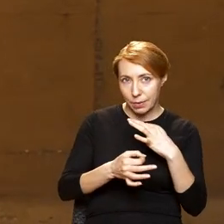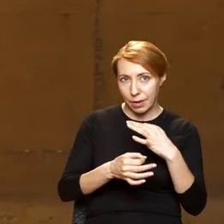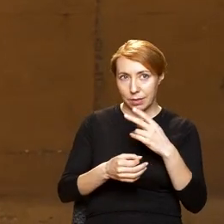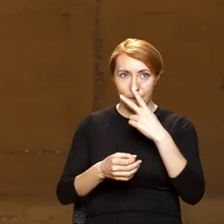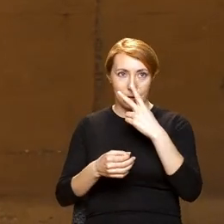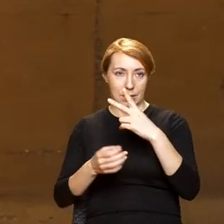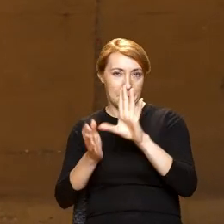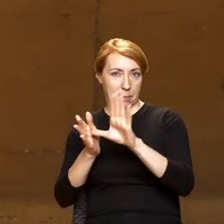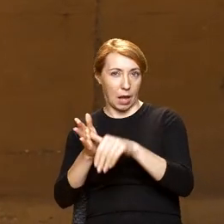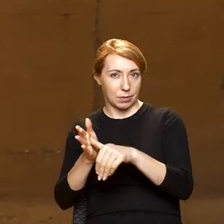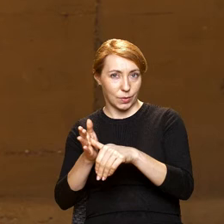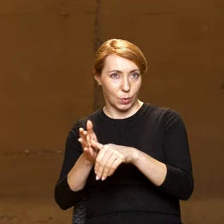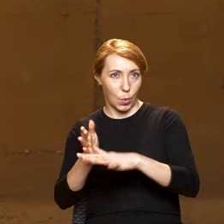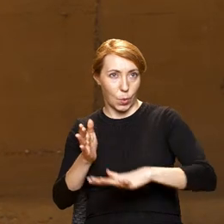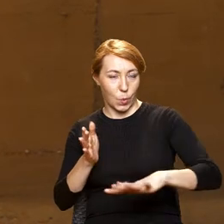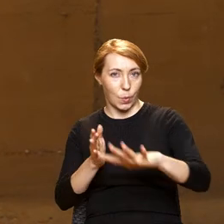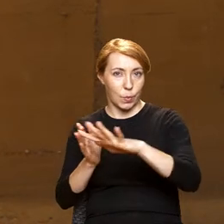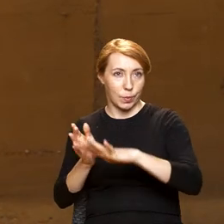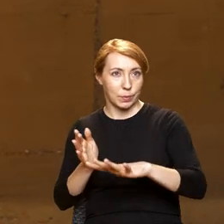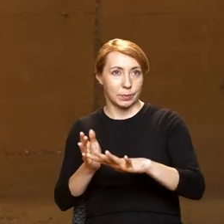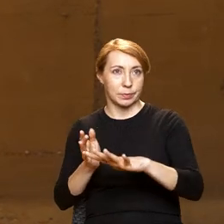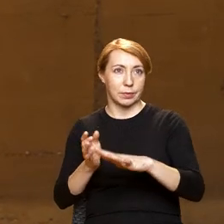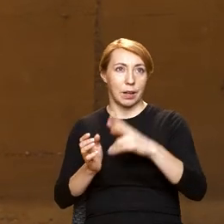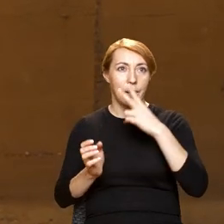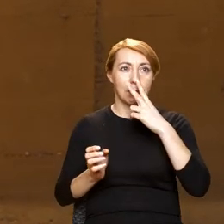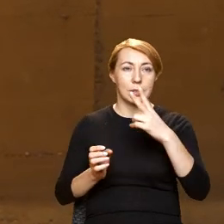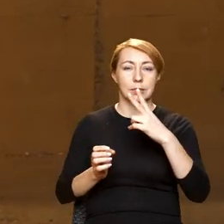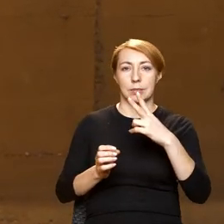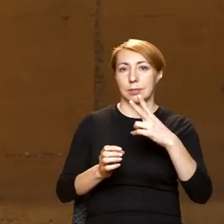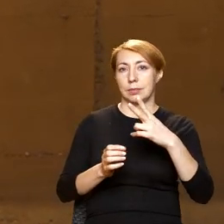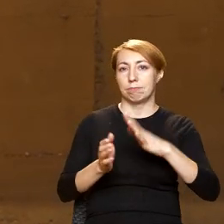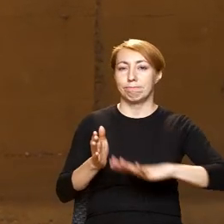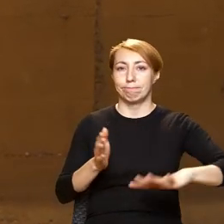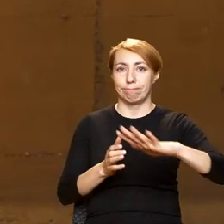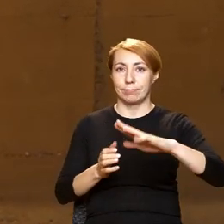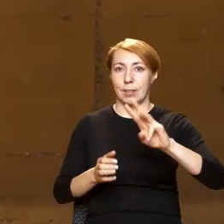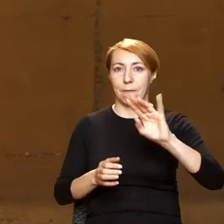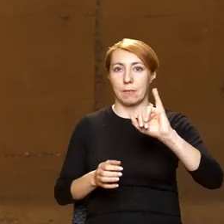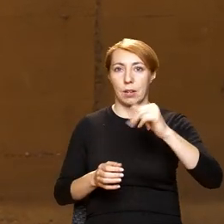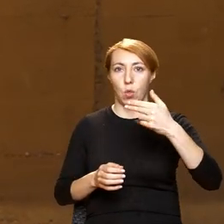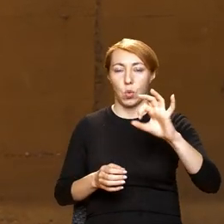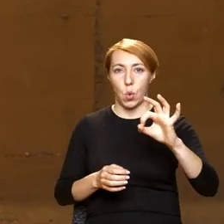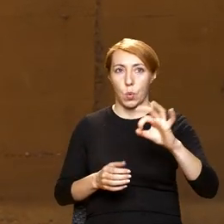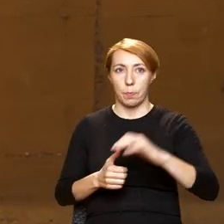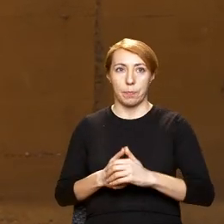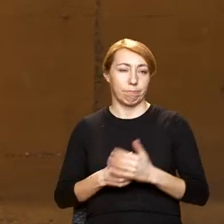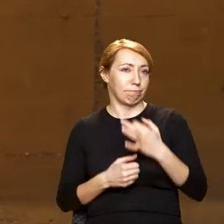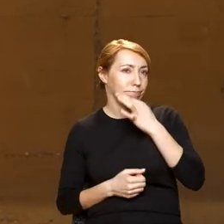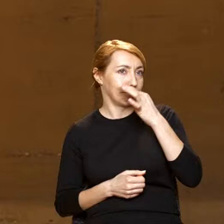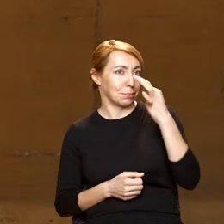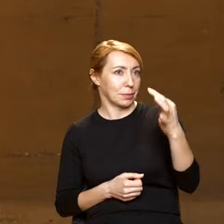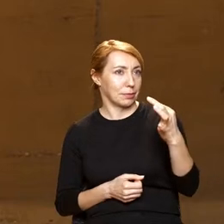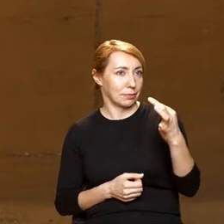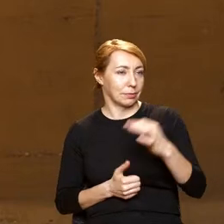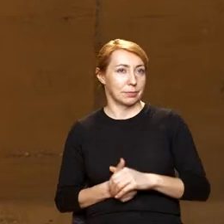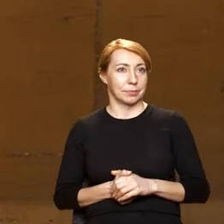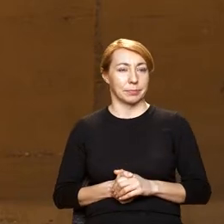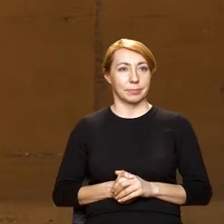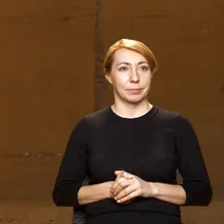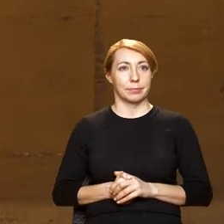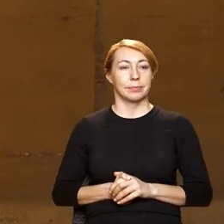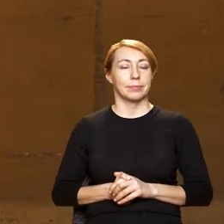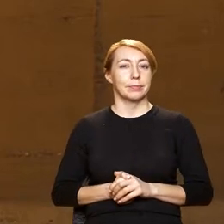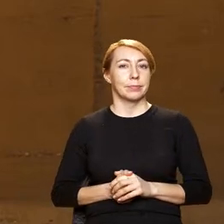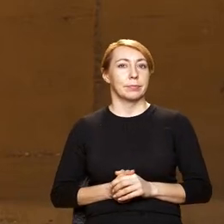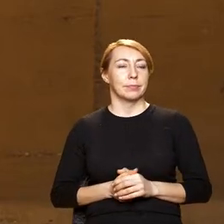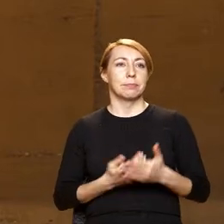miasto. Widzimy miasto, widzimy Wilno. Mam pytanie do następnego